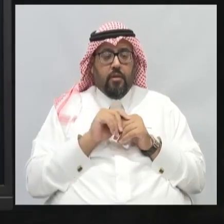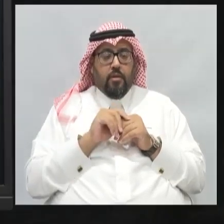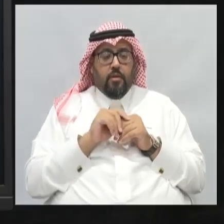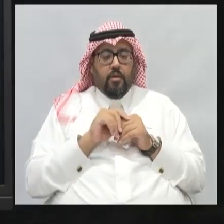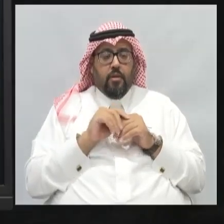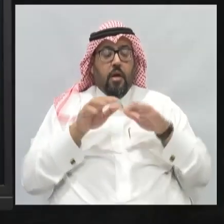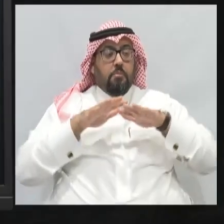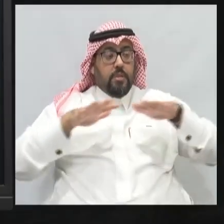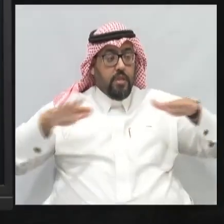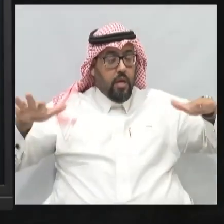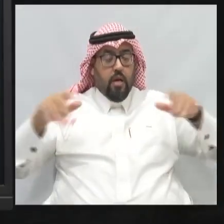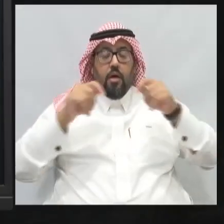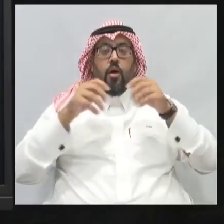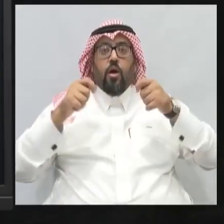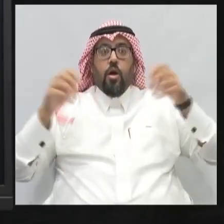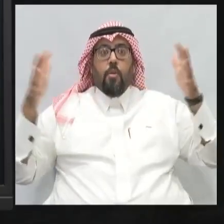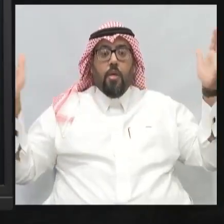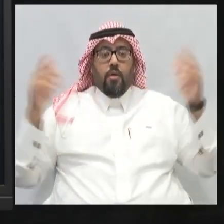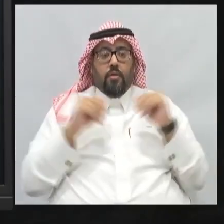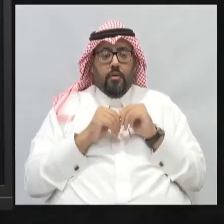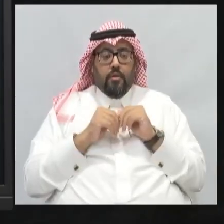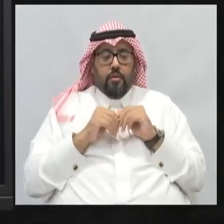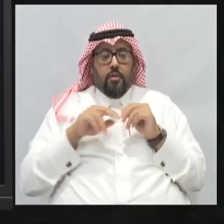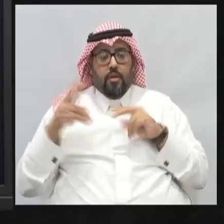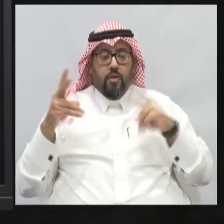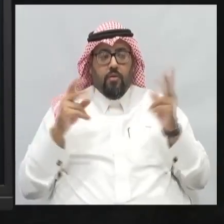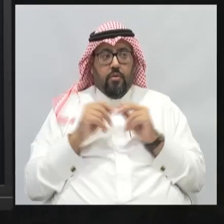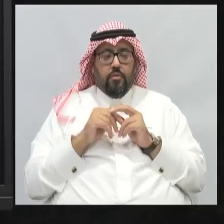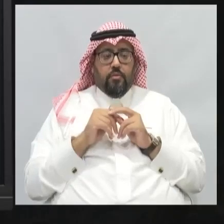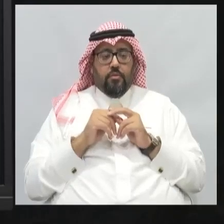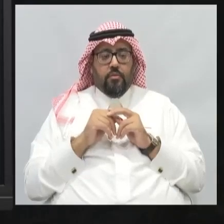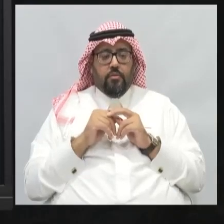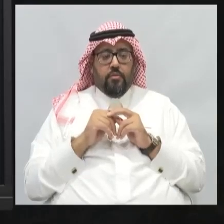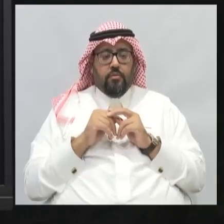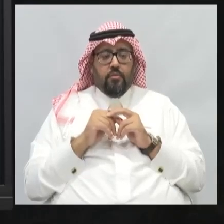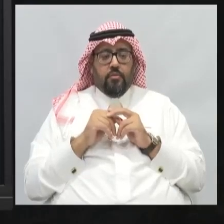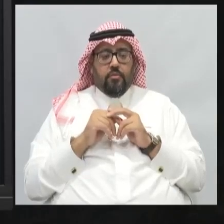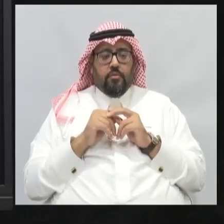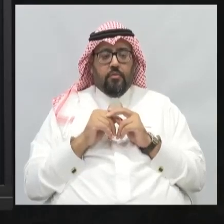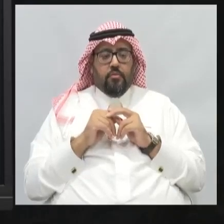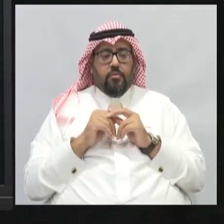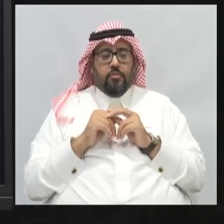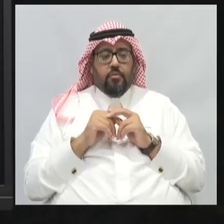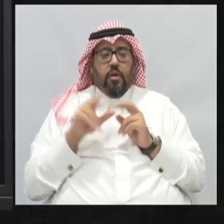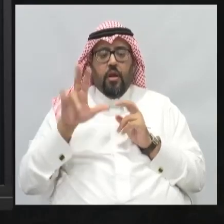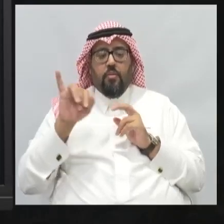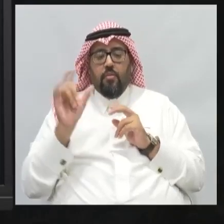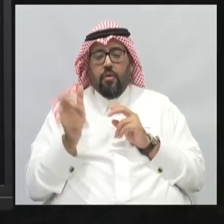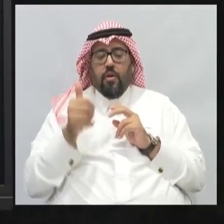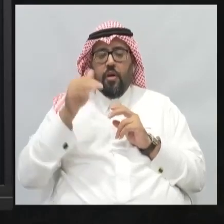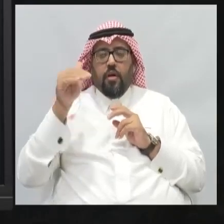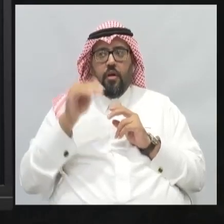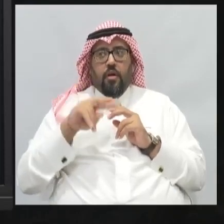احسنتم المساحه الشاسعه والكبيره ايضا تنوع ماذا احسنتم تنوع المناخ